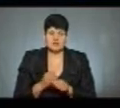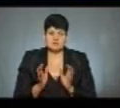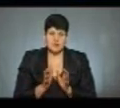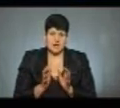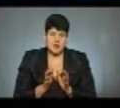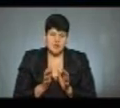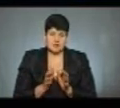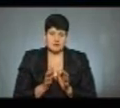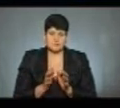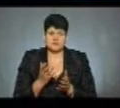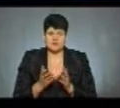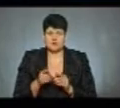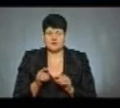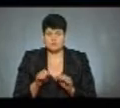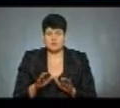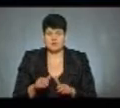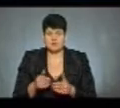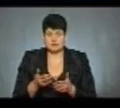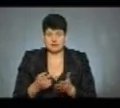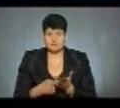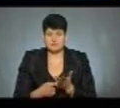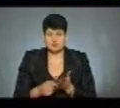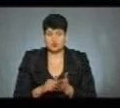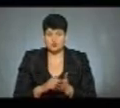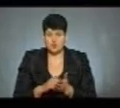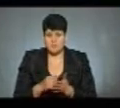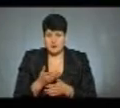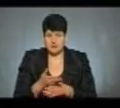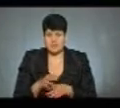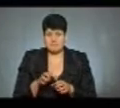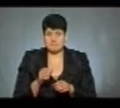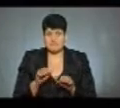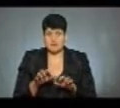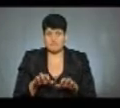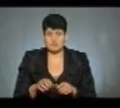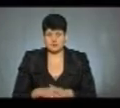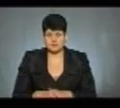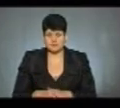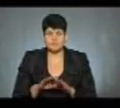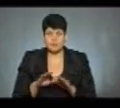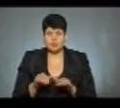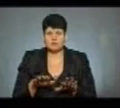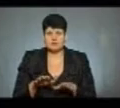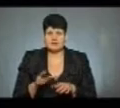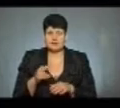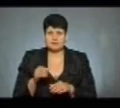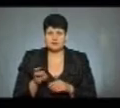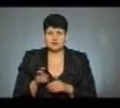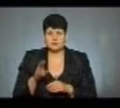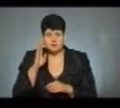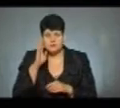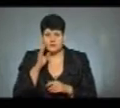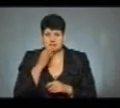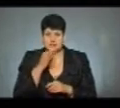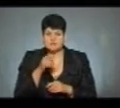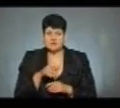зберігання, якщо він зможе надати підтверджуючі документи на право власності. Згодом до місця демонтажу прийшов чоловік, який